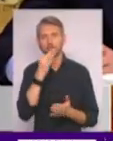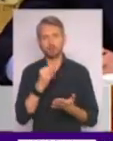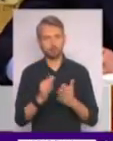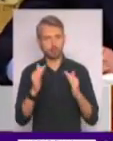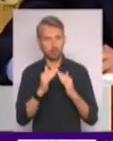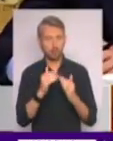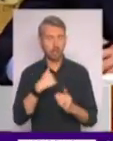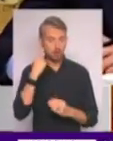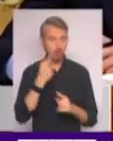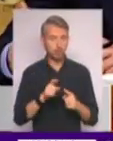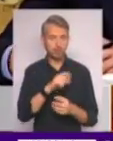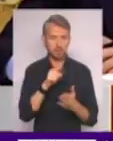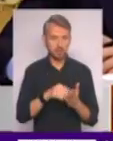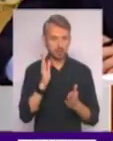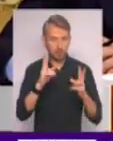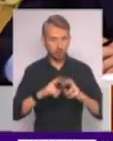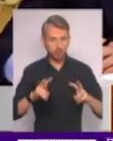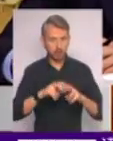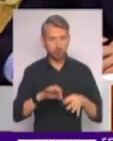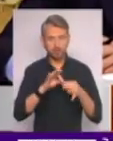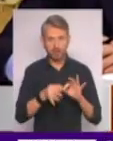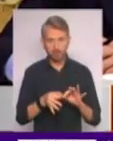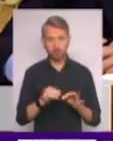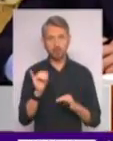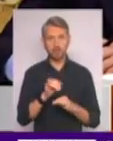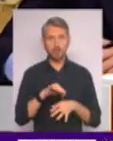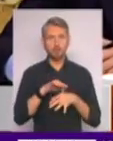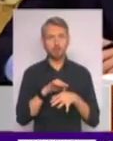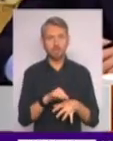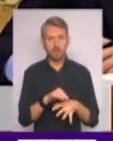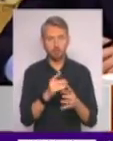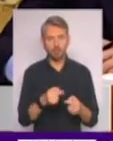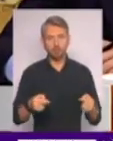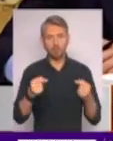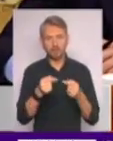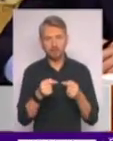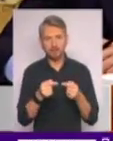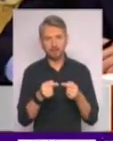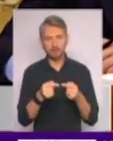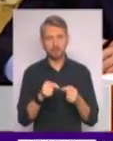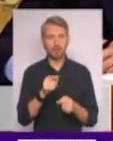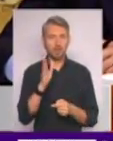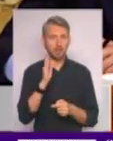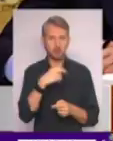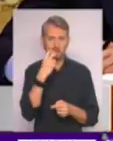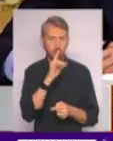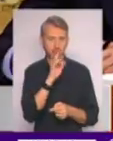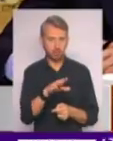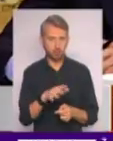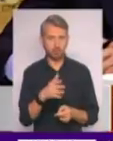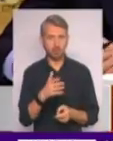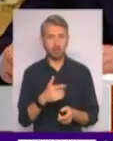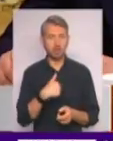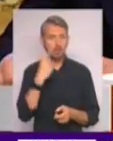думаю, що ми це питання розберемо детальніше і приведемо відповідність, і звідти піде той запах, якщо він там присутній. Я думаю, що